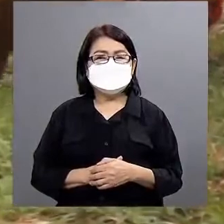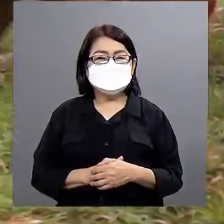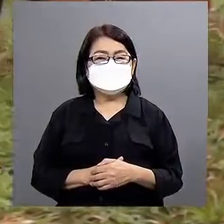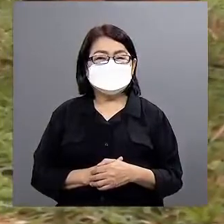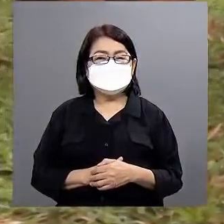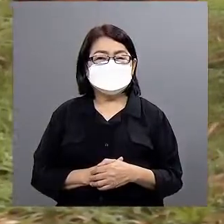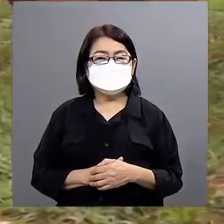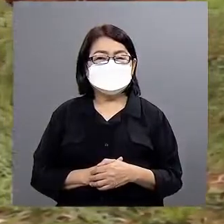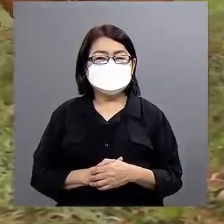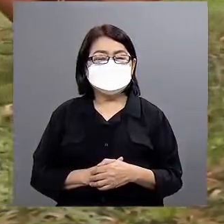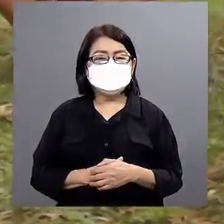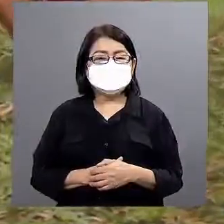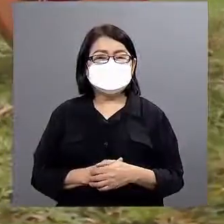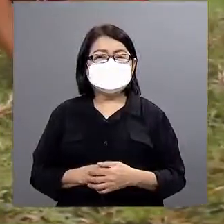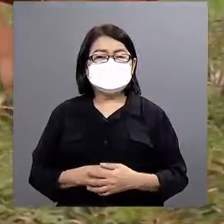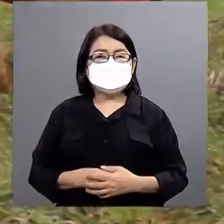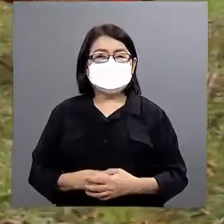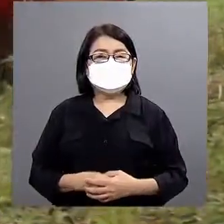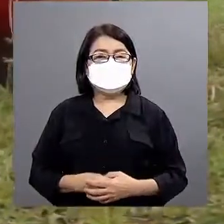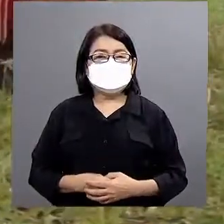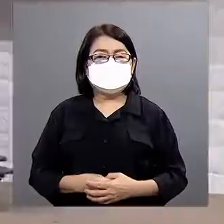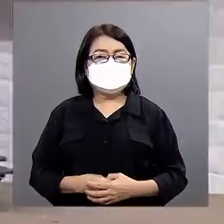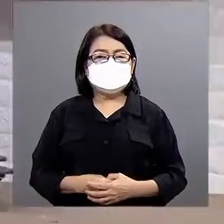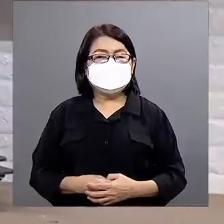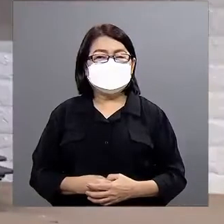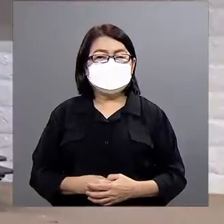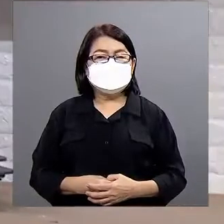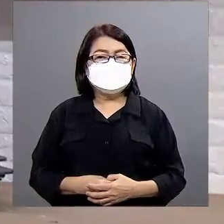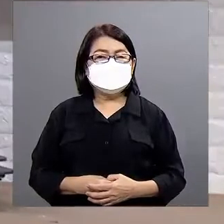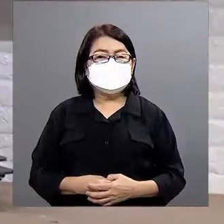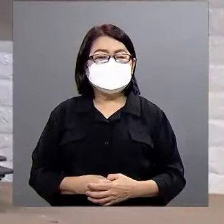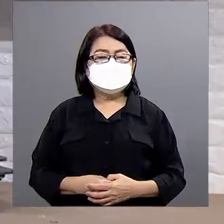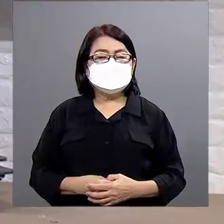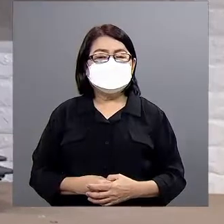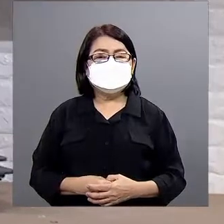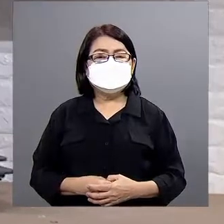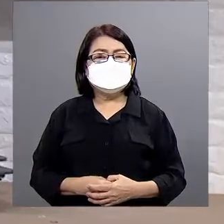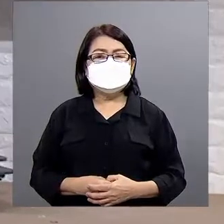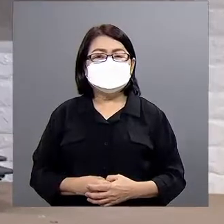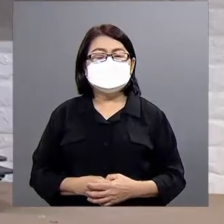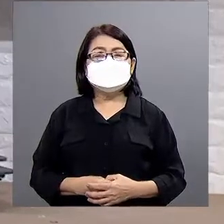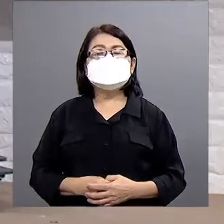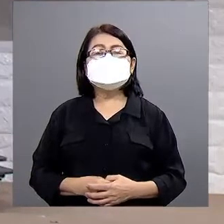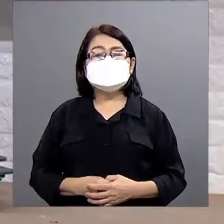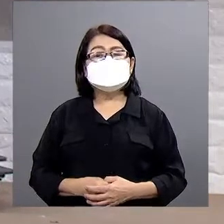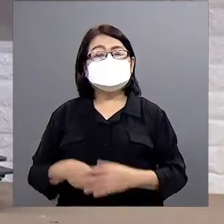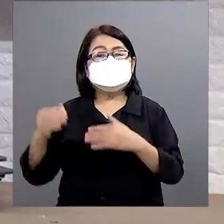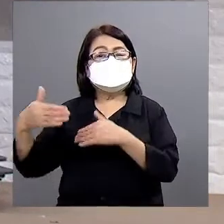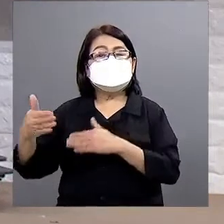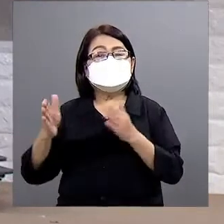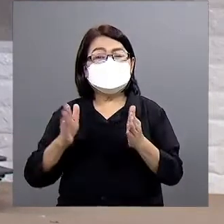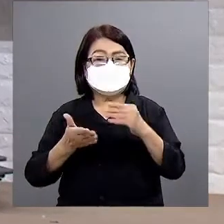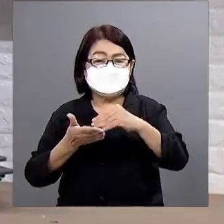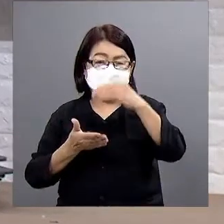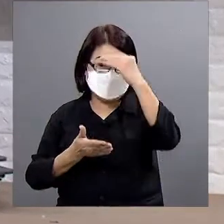ห ห้องเรียนชุมชนไม่เคยปิดนะคะการเรียนรู้